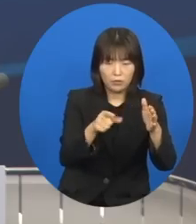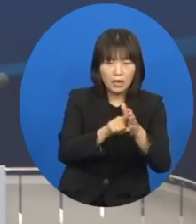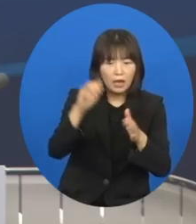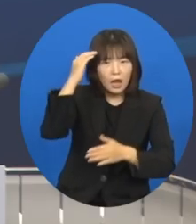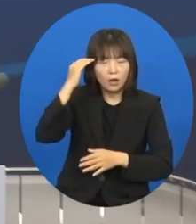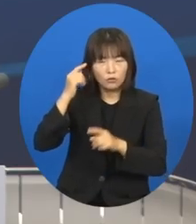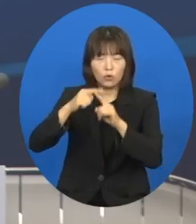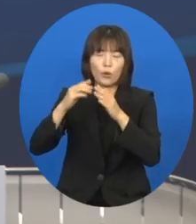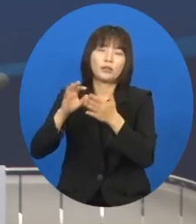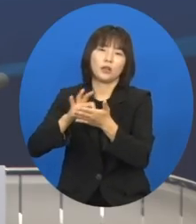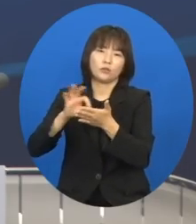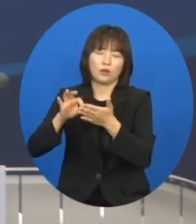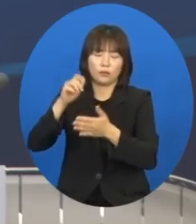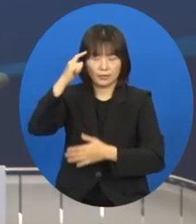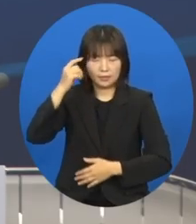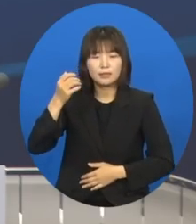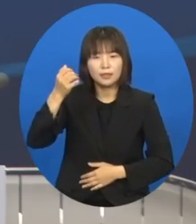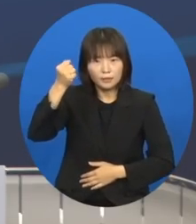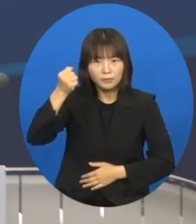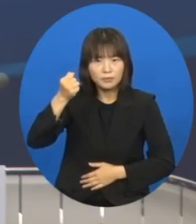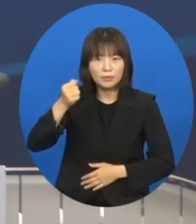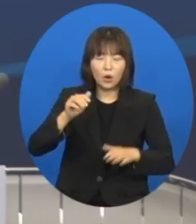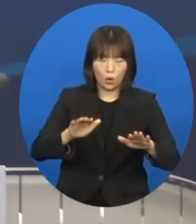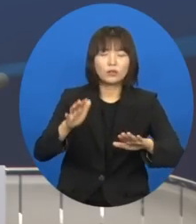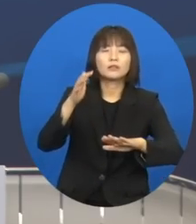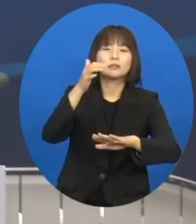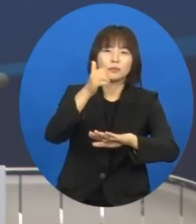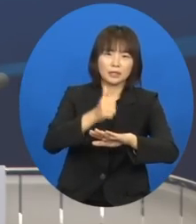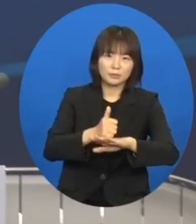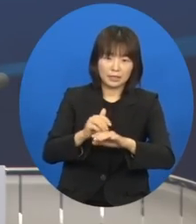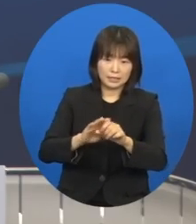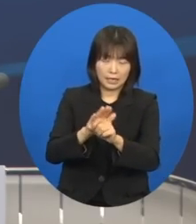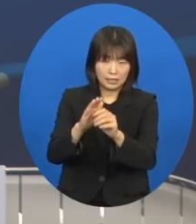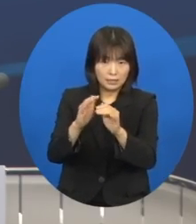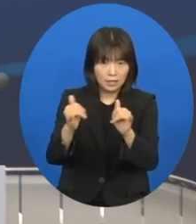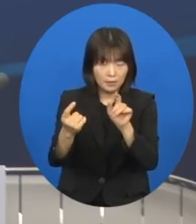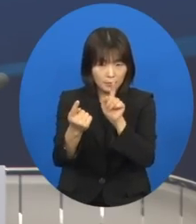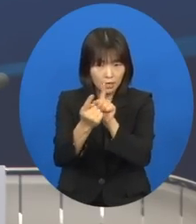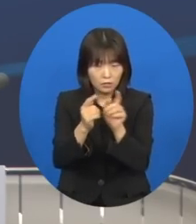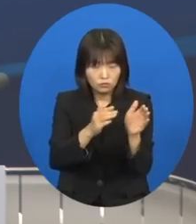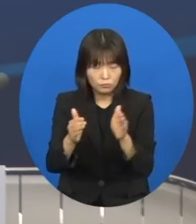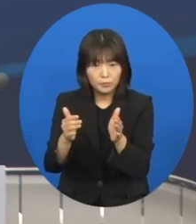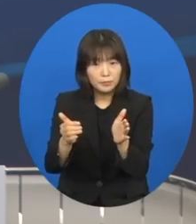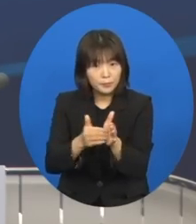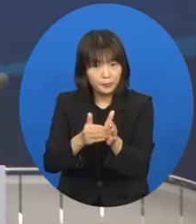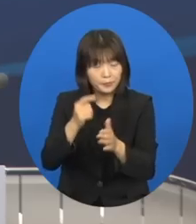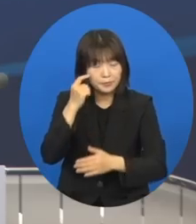여러분, 저 오늘 마치겠습니다. 사랑하는 사람을 맞이할 준비가 되어 있으신가요?